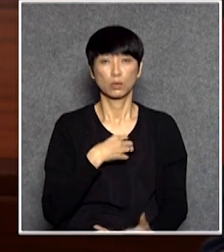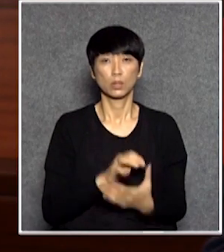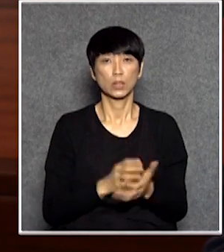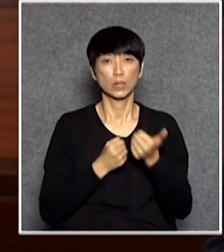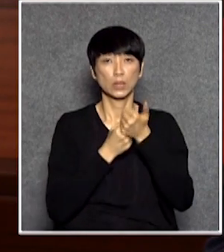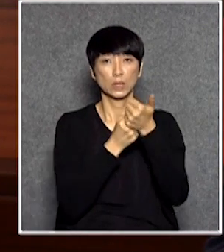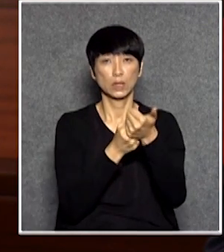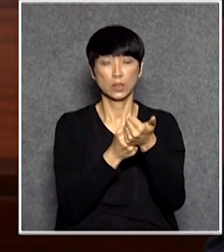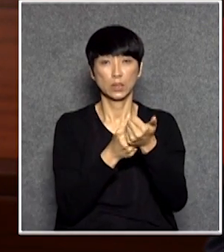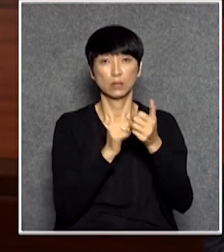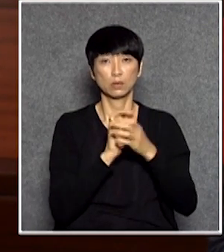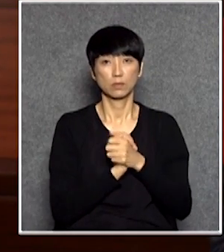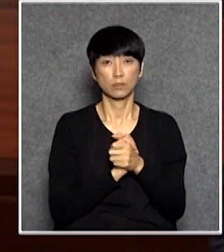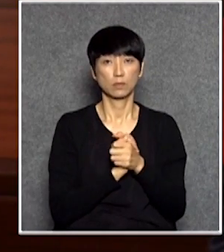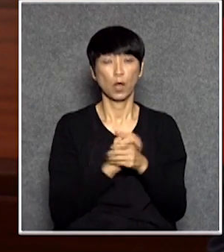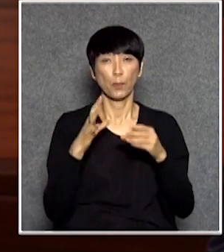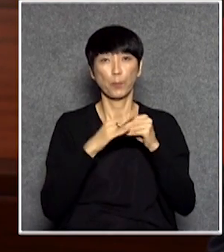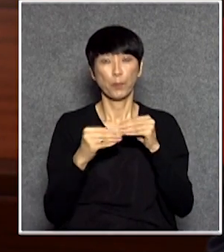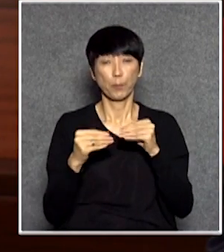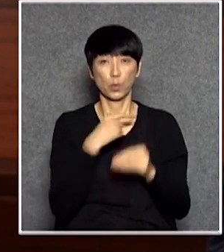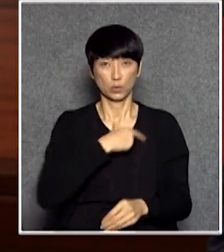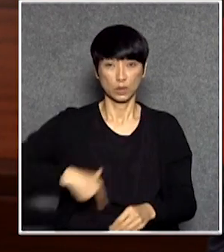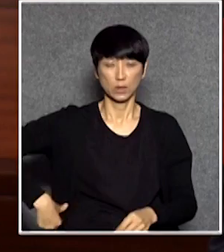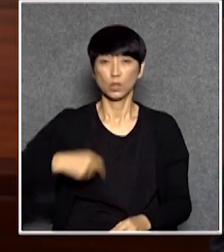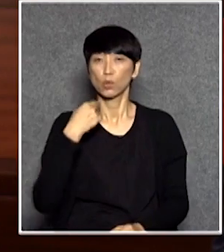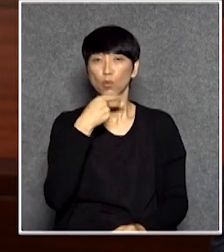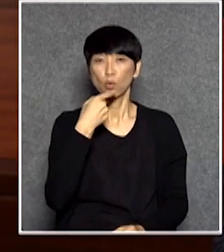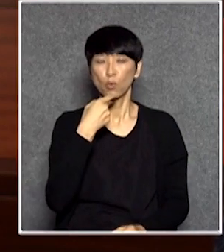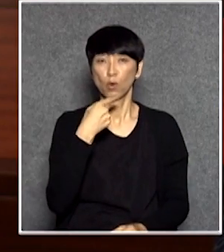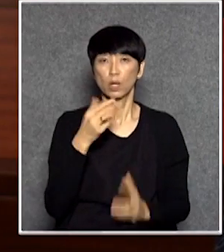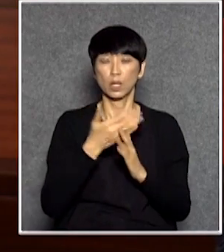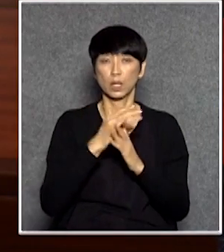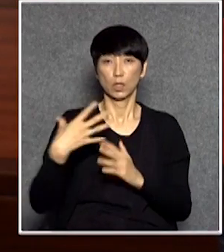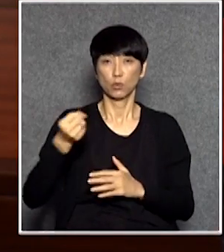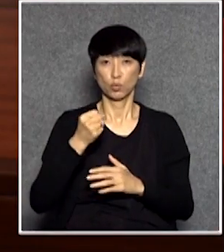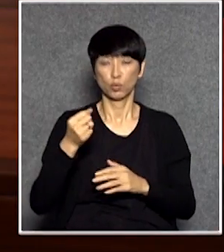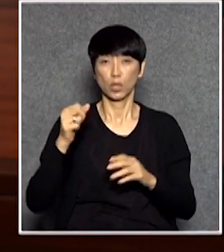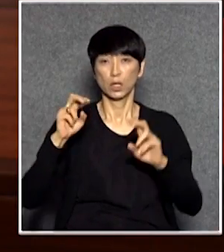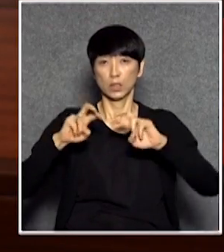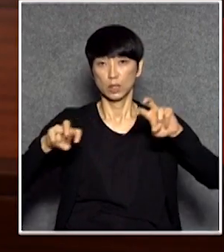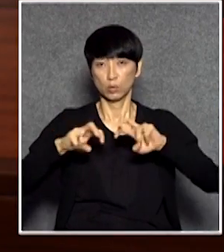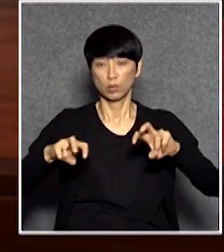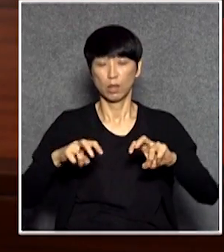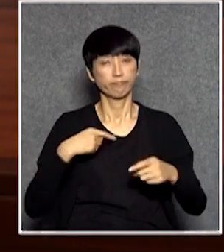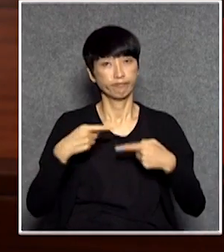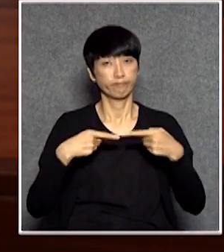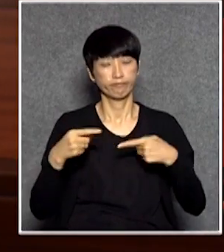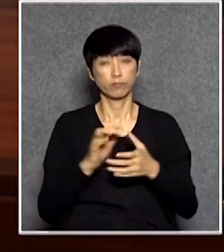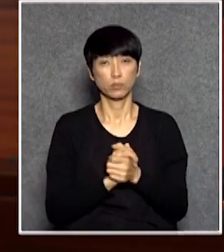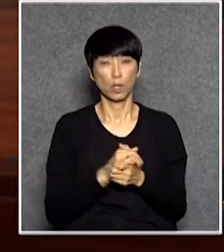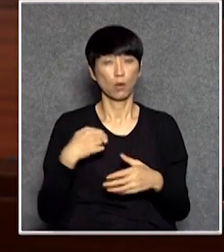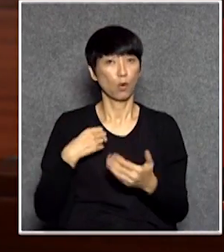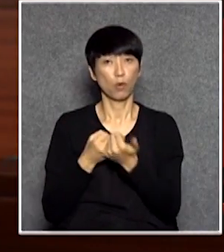個毛孟靜所提出嘅用權力特權法調查特首嘅。我之所以唔支